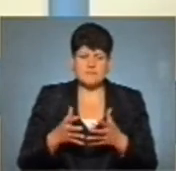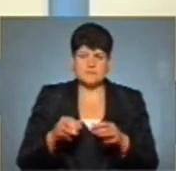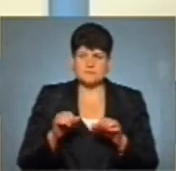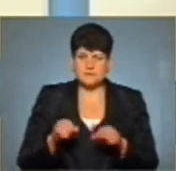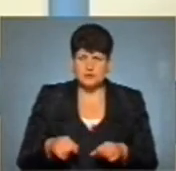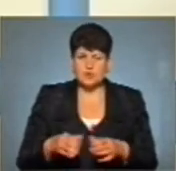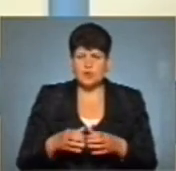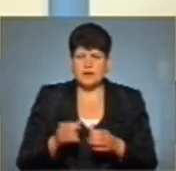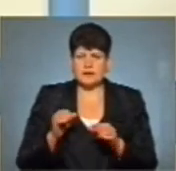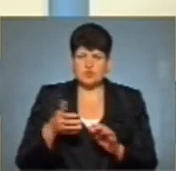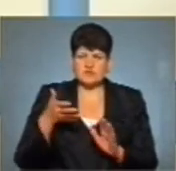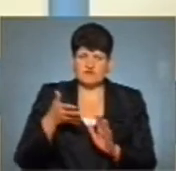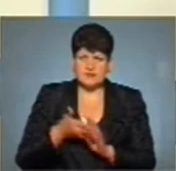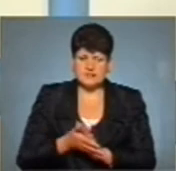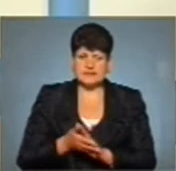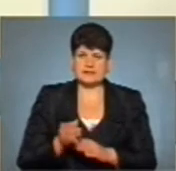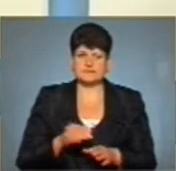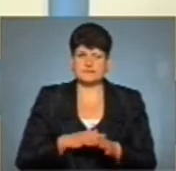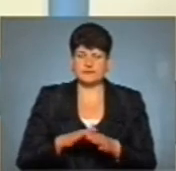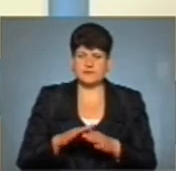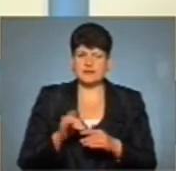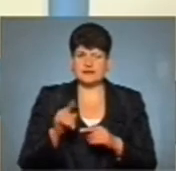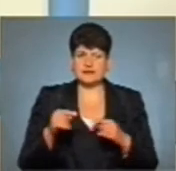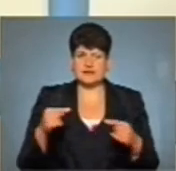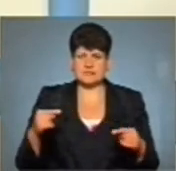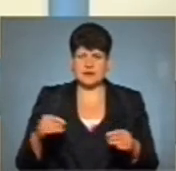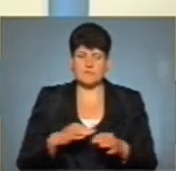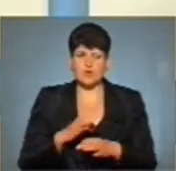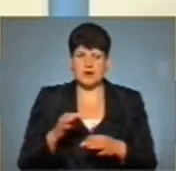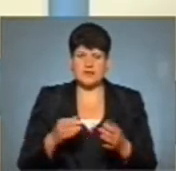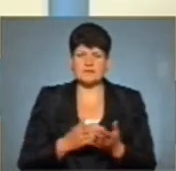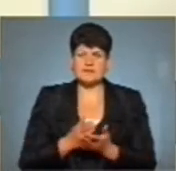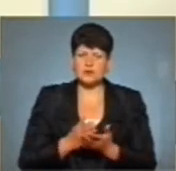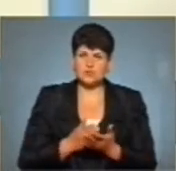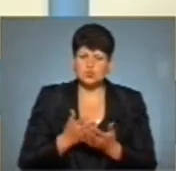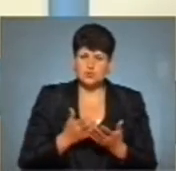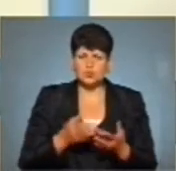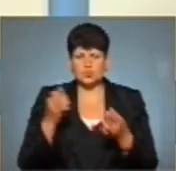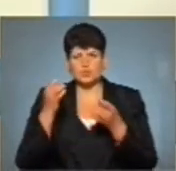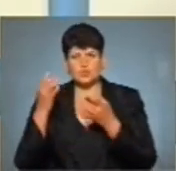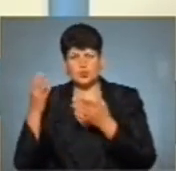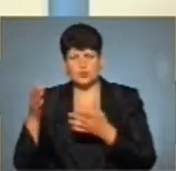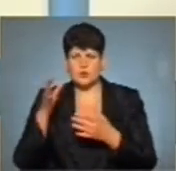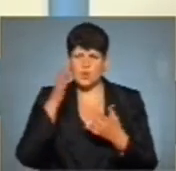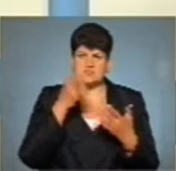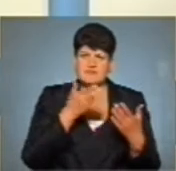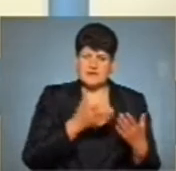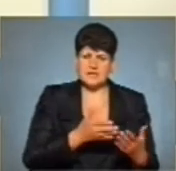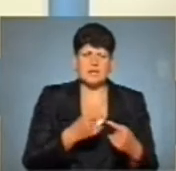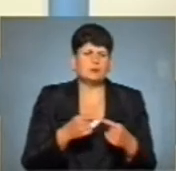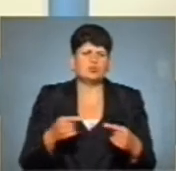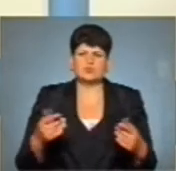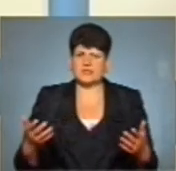громада може витратити на реалізацію тих чи інших проєктів. Інфраструктурних, культурних, освітніх,